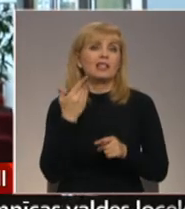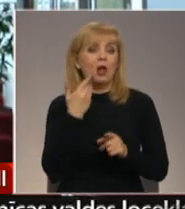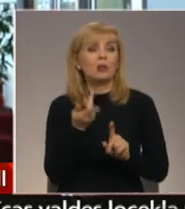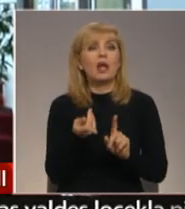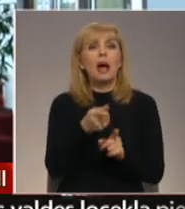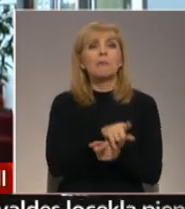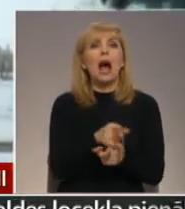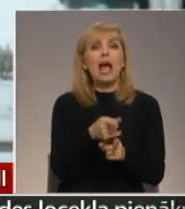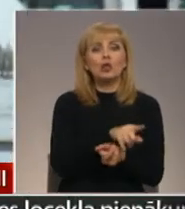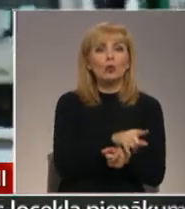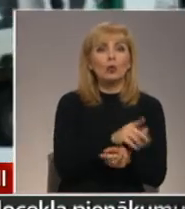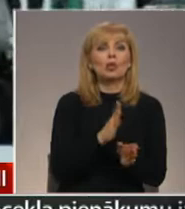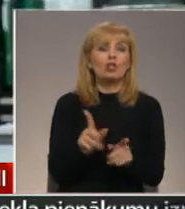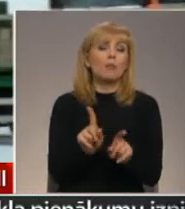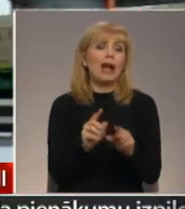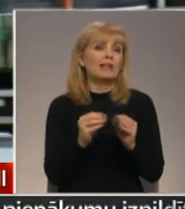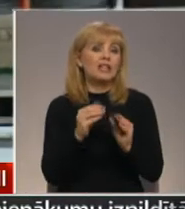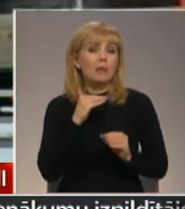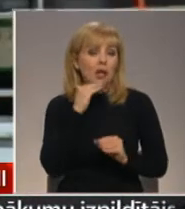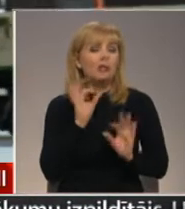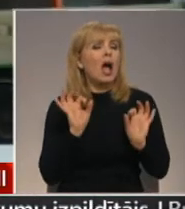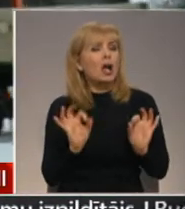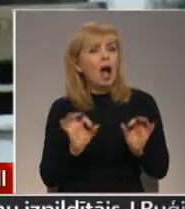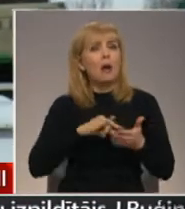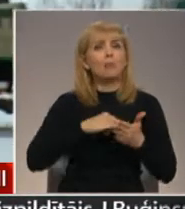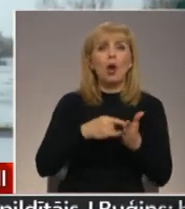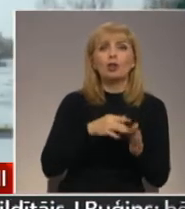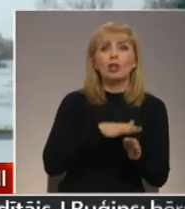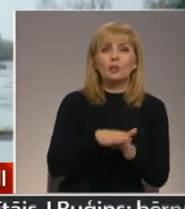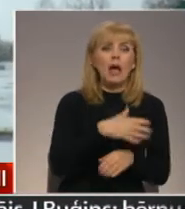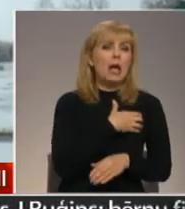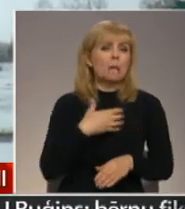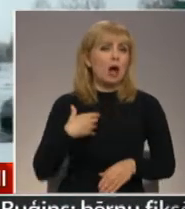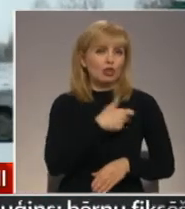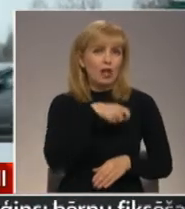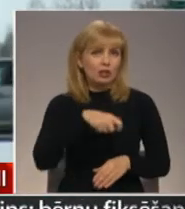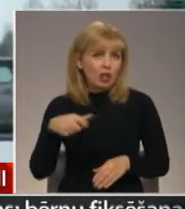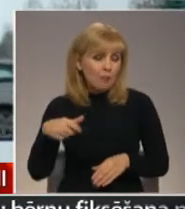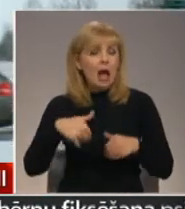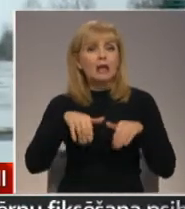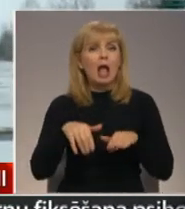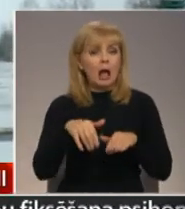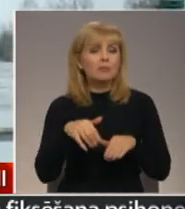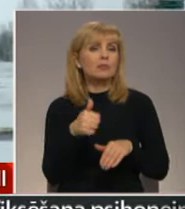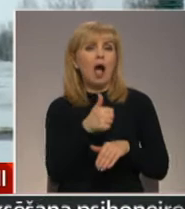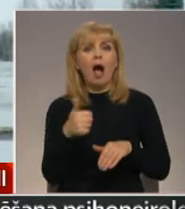arī 10. Klasi. Par to, kā projektu īstenot, pašvaldības deputāti lems domas ārkārtas sēdē